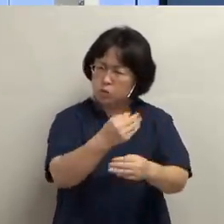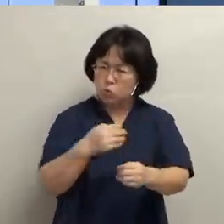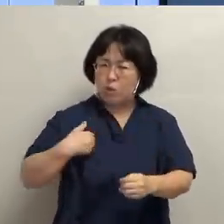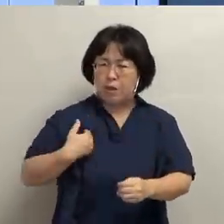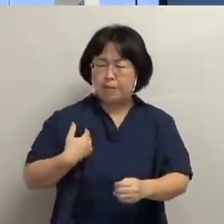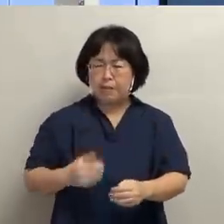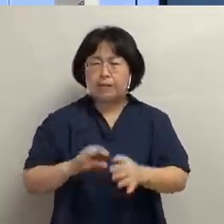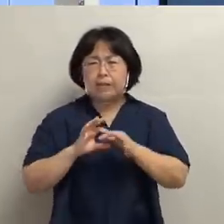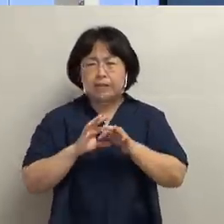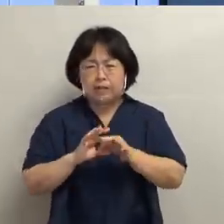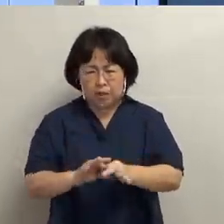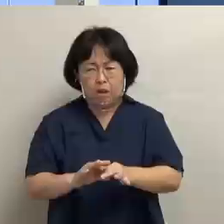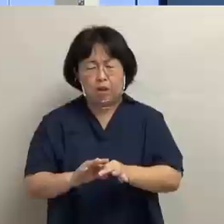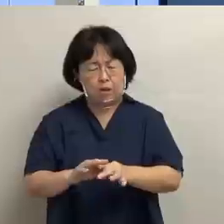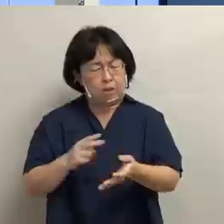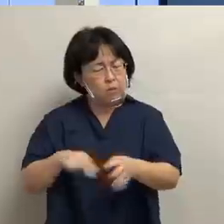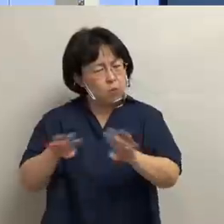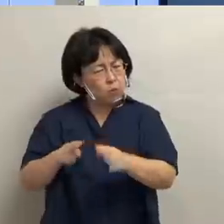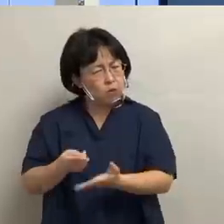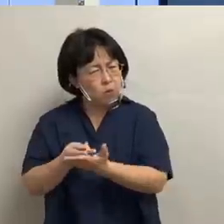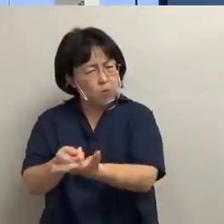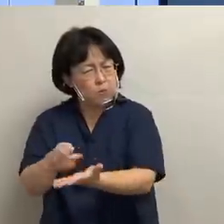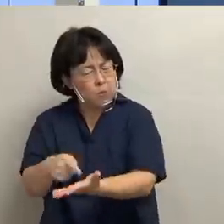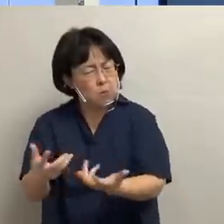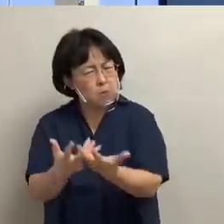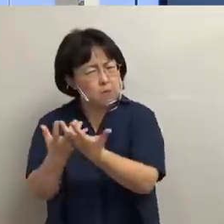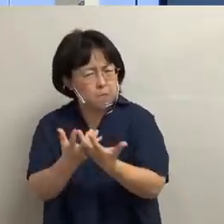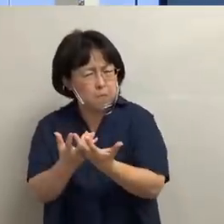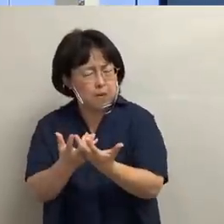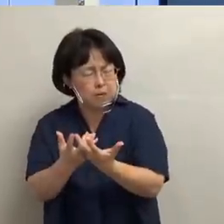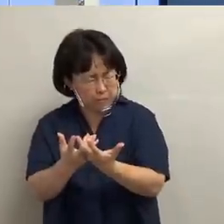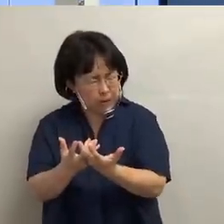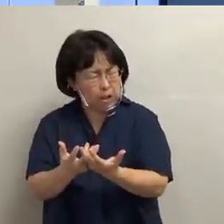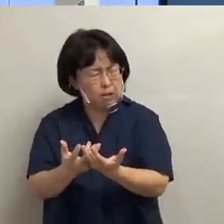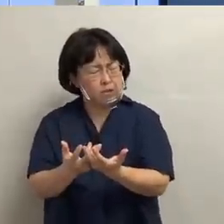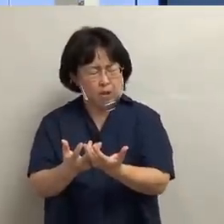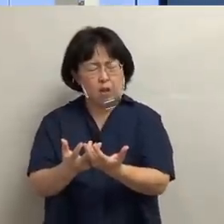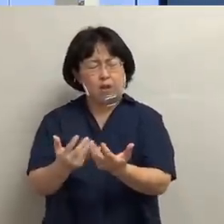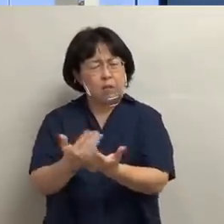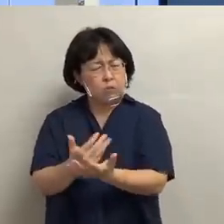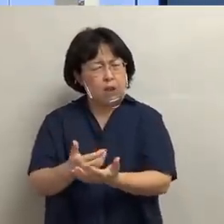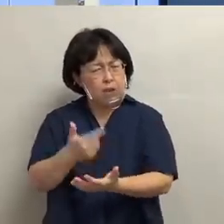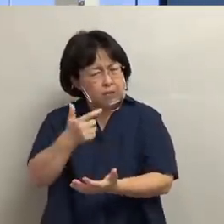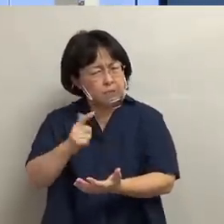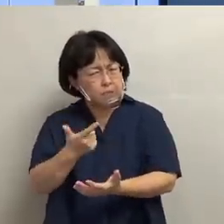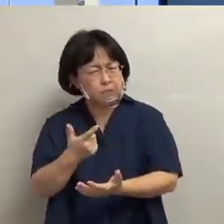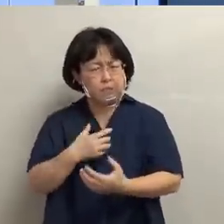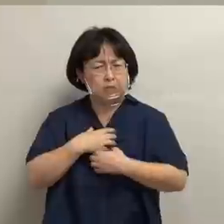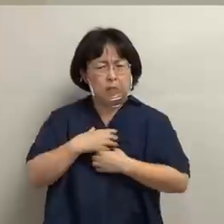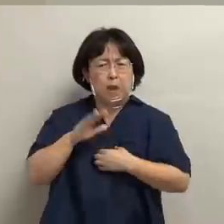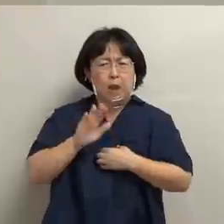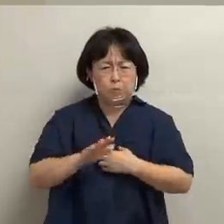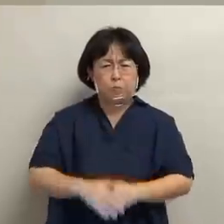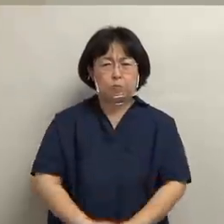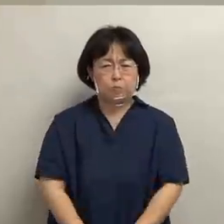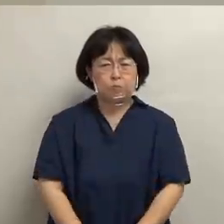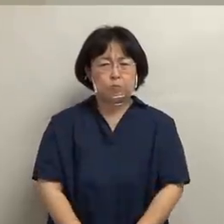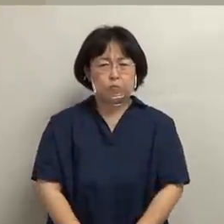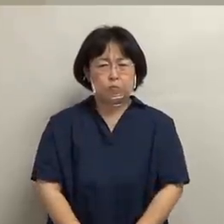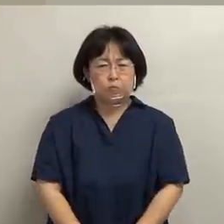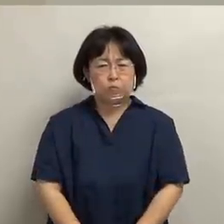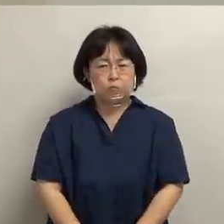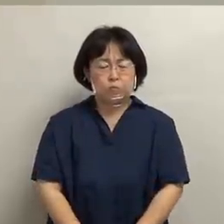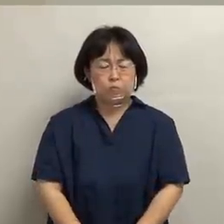で病床が逼迫する危険性もあるというふうに大変危惧していますスウェードのいちばん下宿泊同意者数については